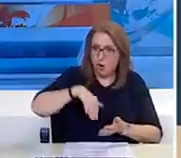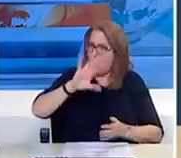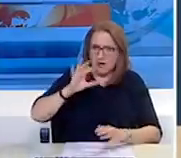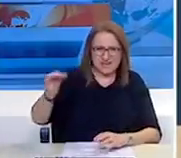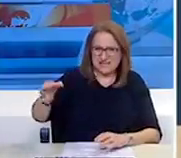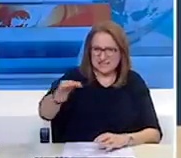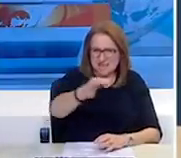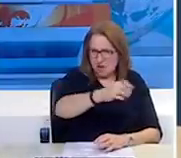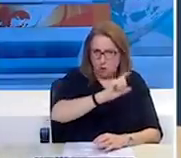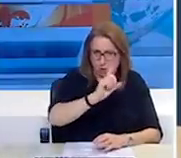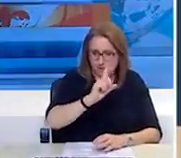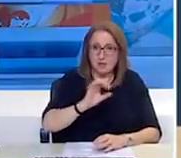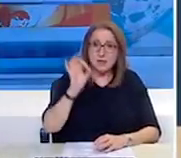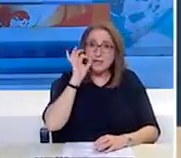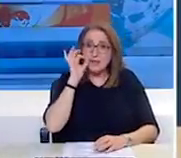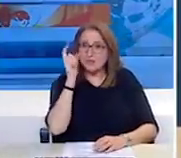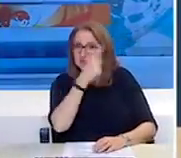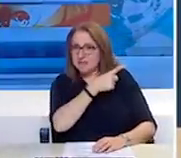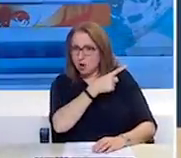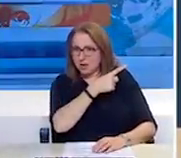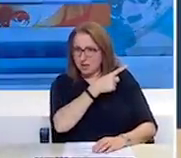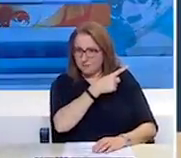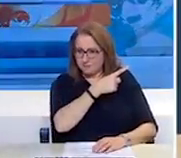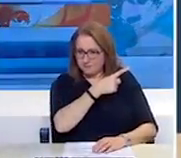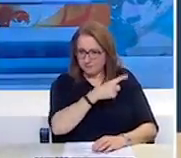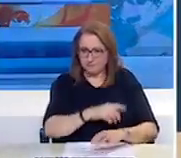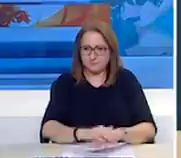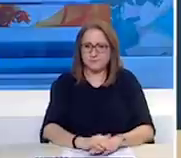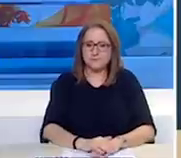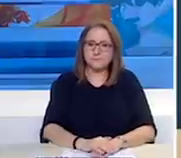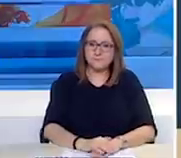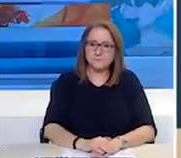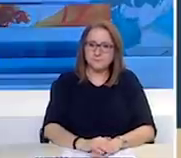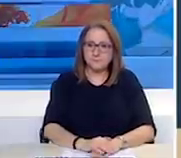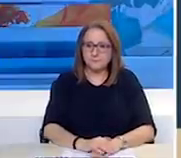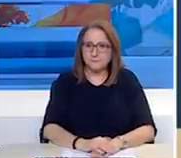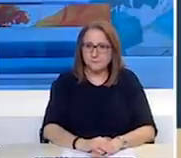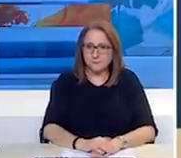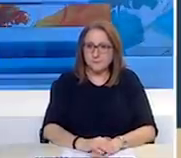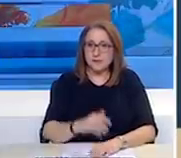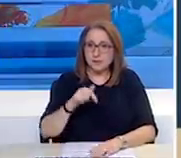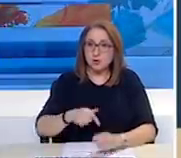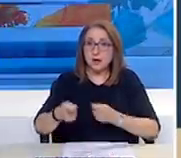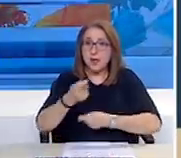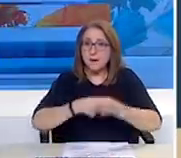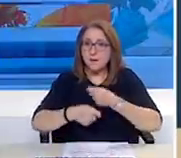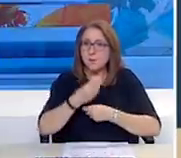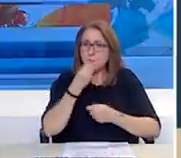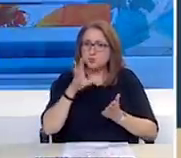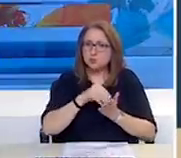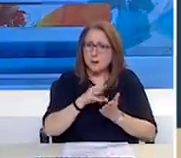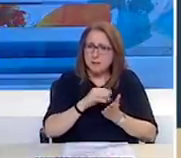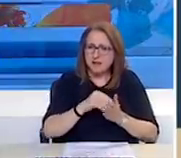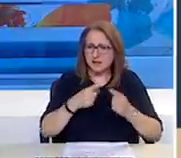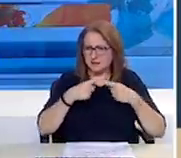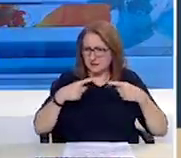στο πολεοδομικό συγκρότημα Θεσσαλονίκης, στους δήμους δηλαδή που το απαρτίζουν. Το ωράριο που ισχύει στις επιχειρήσεις τροφίμων, παραδείγματος χάρη,